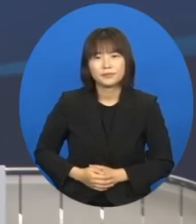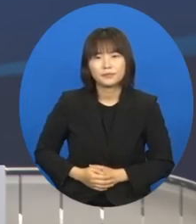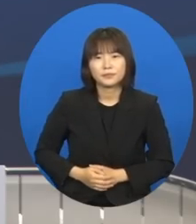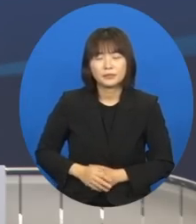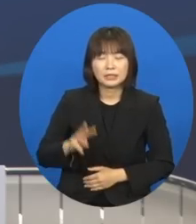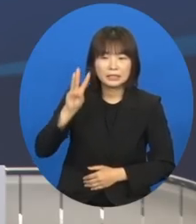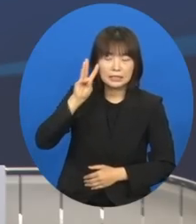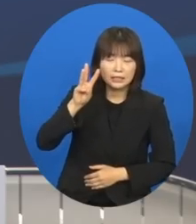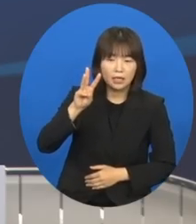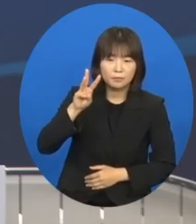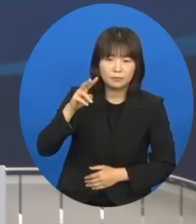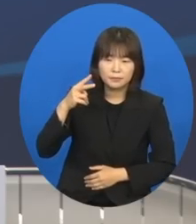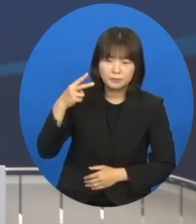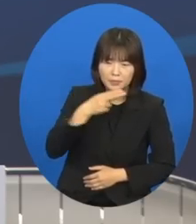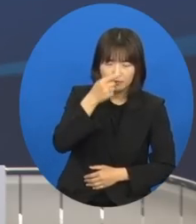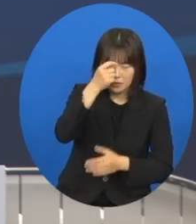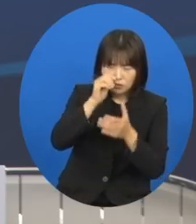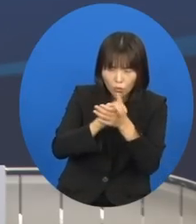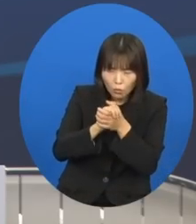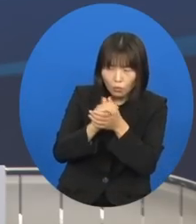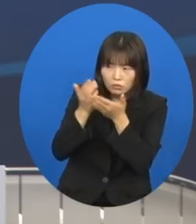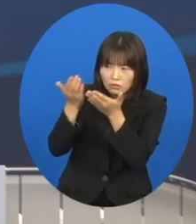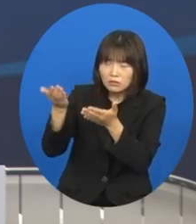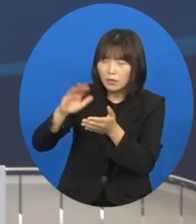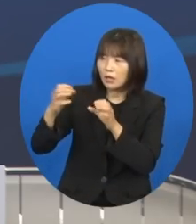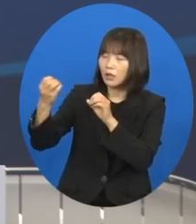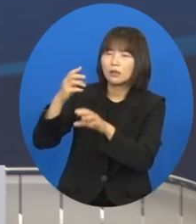3일 금식해도 아무 응답이 없어요.